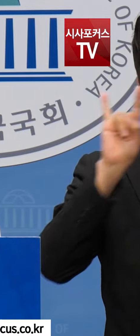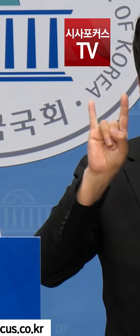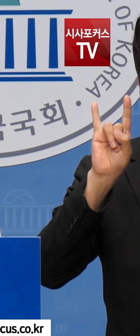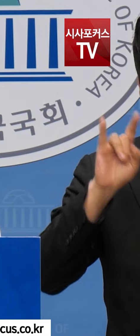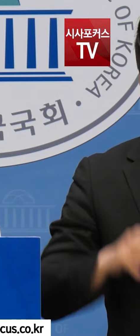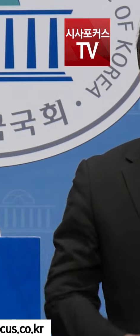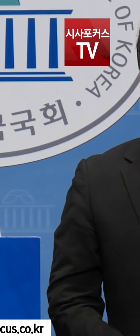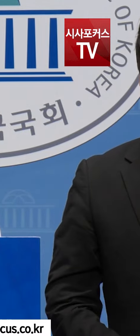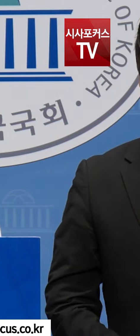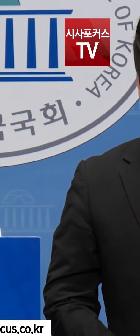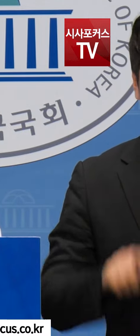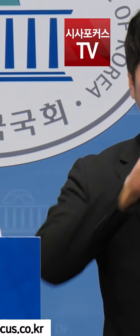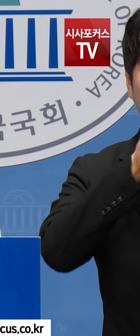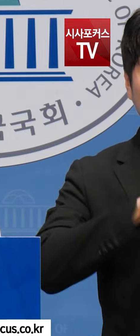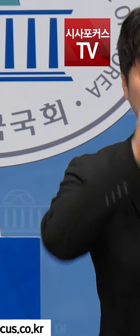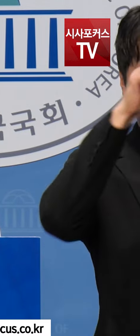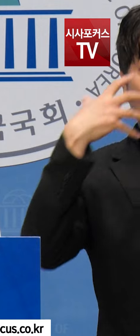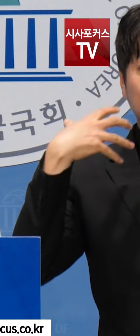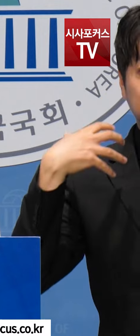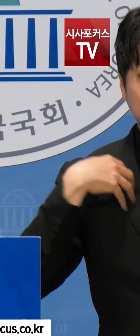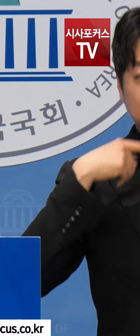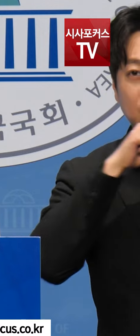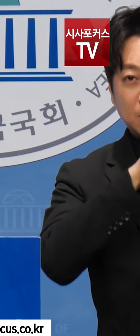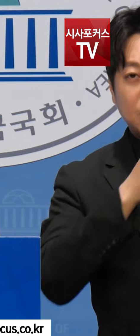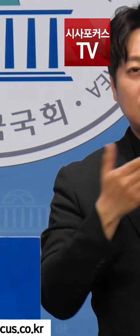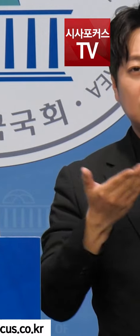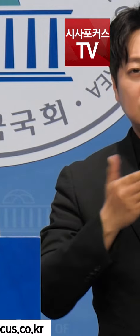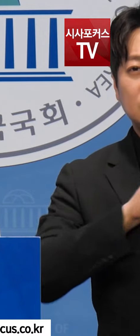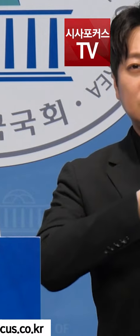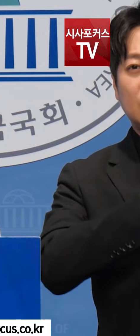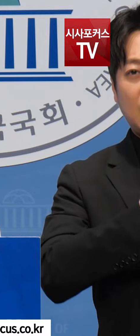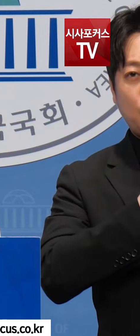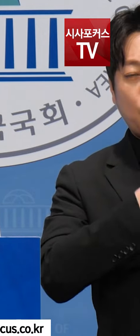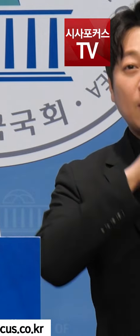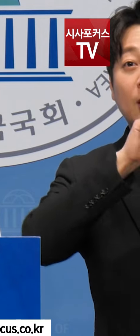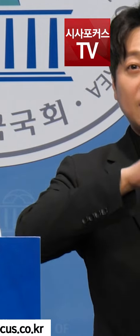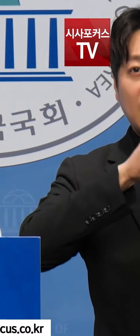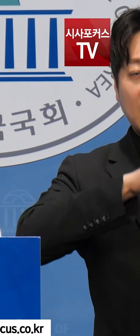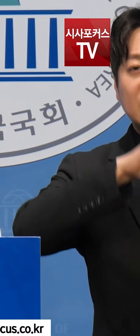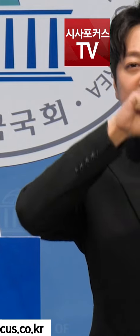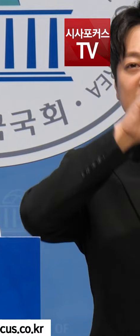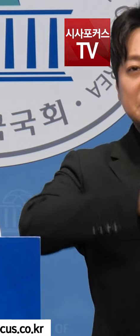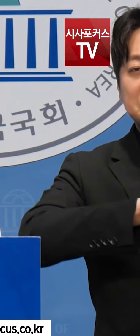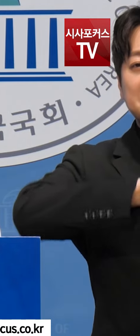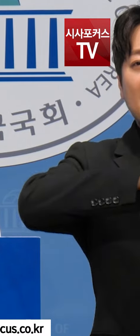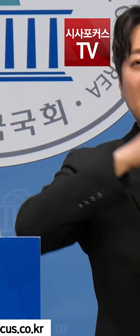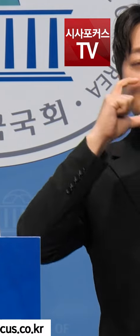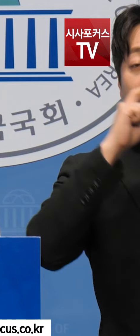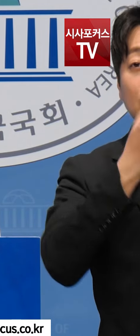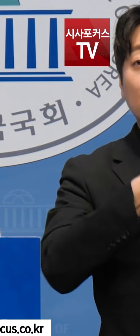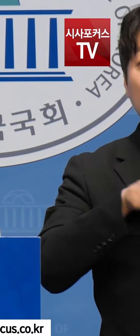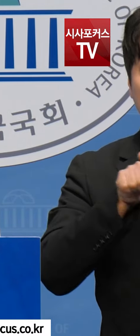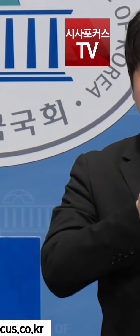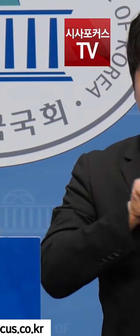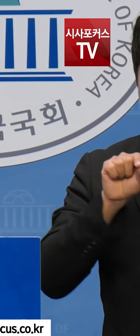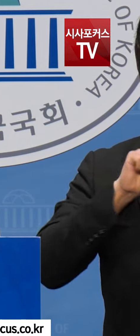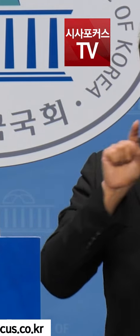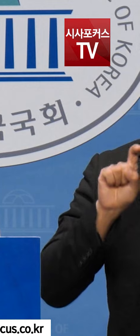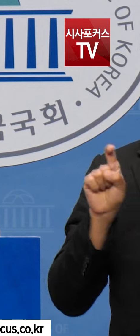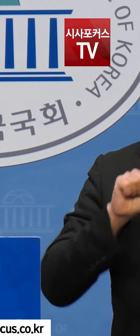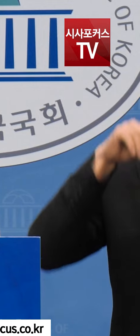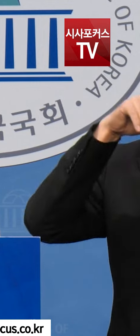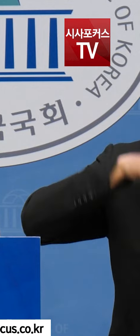정부의 무능, 무책임, 무관심에 맞선 준엄한 심판이자 무너진 민주주의와 민생을 바로 세우라는